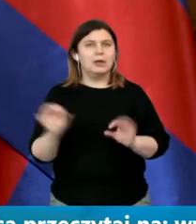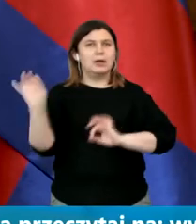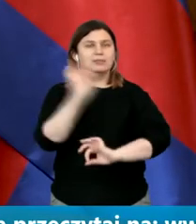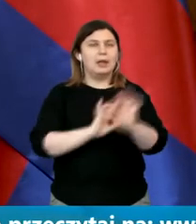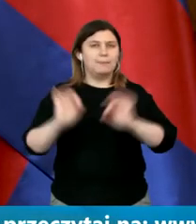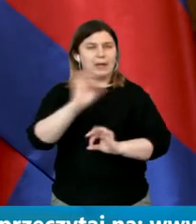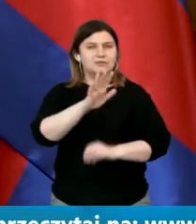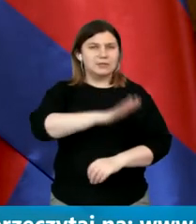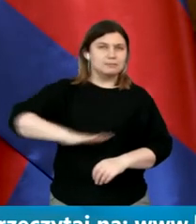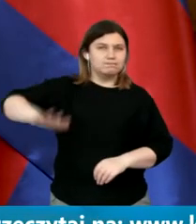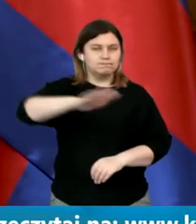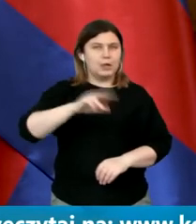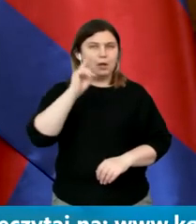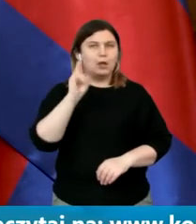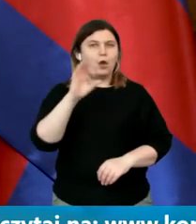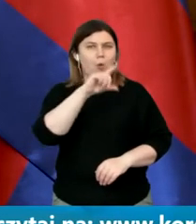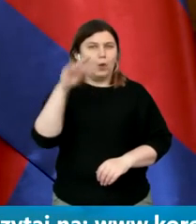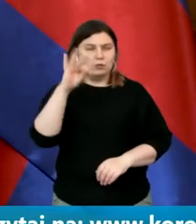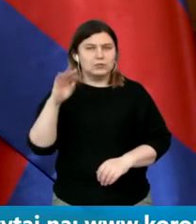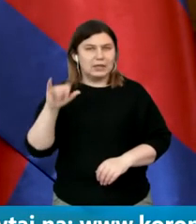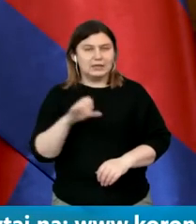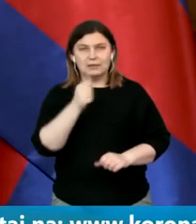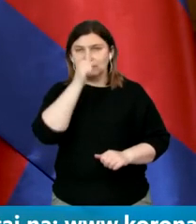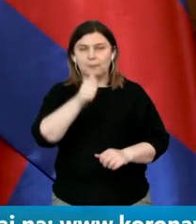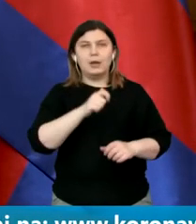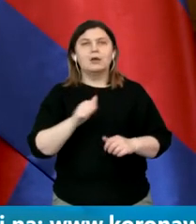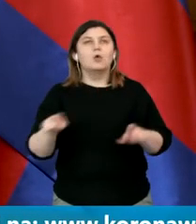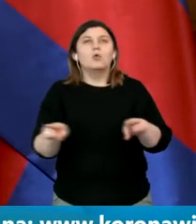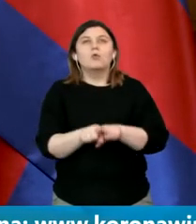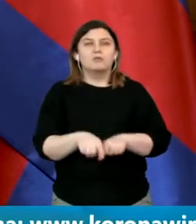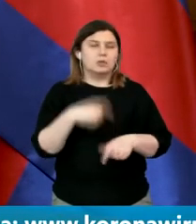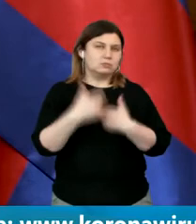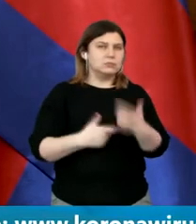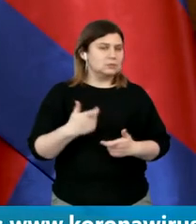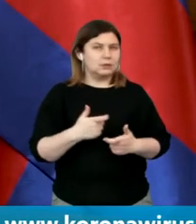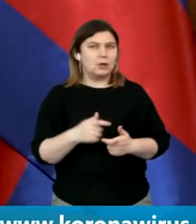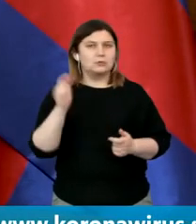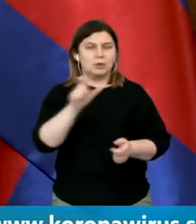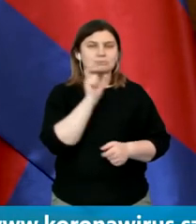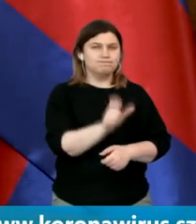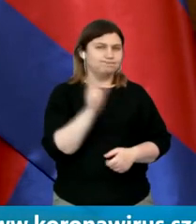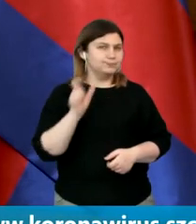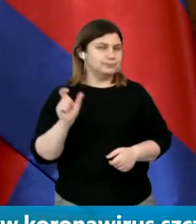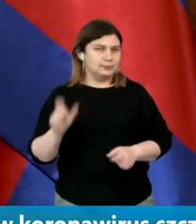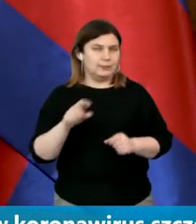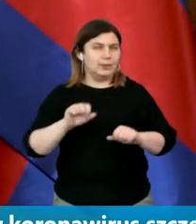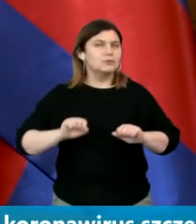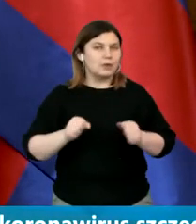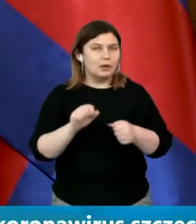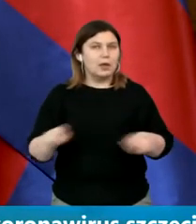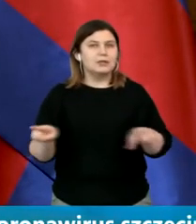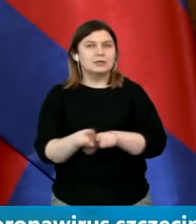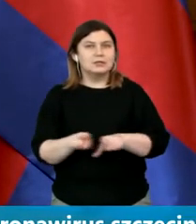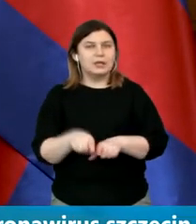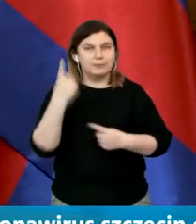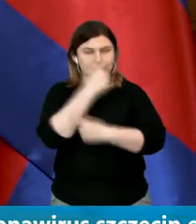modernizacji tej pętli. Nie jesteśmy w stanie zrobić wszystkiego jednocześnie, są to pewne etapy naszych działań i również o tym miejscu